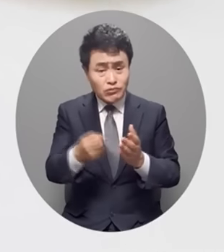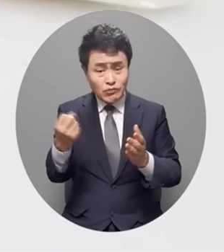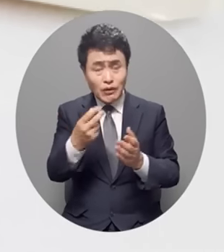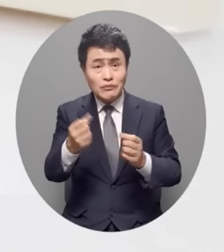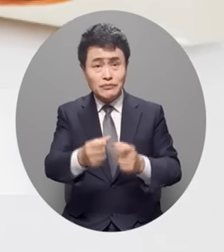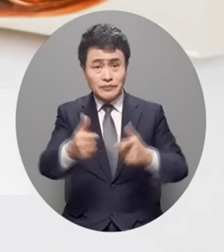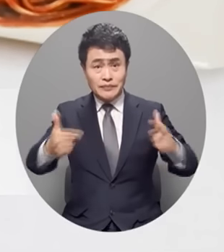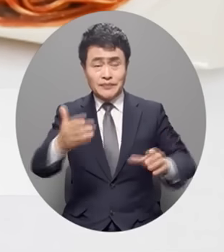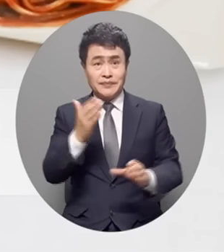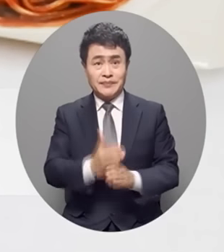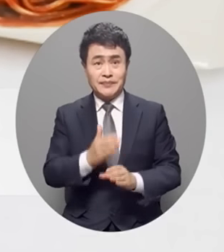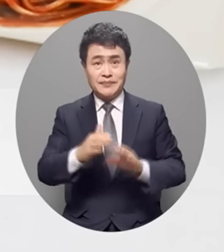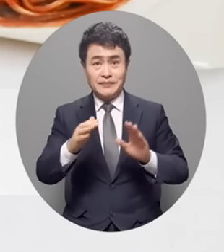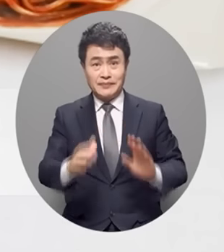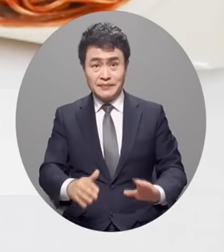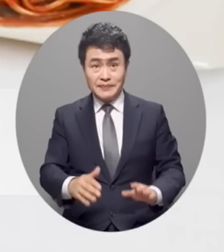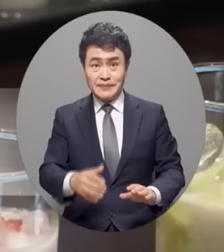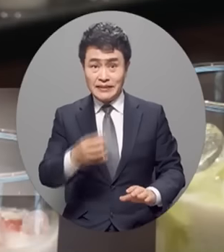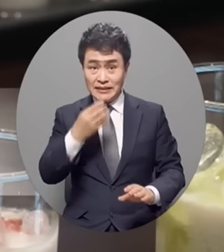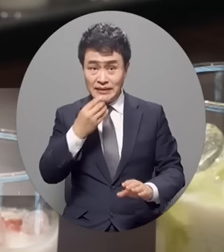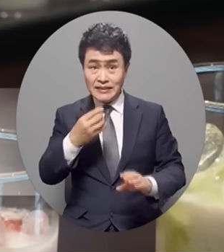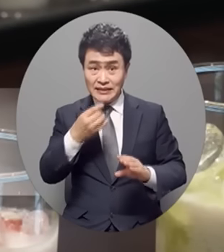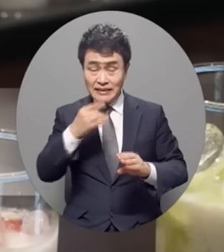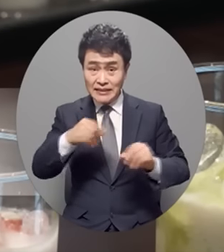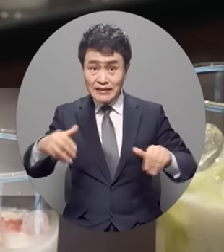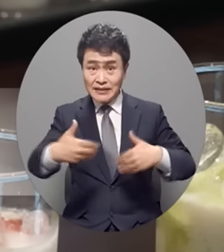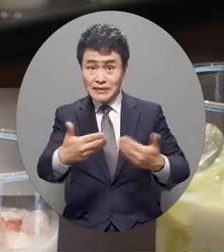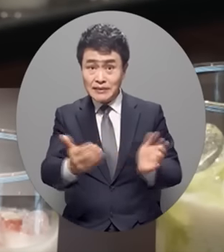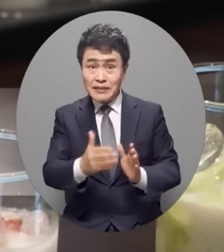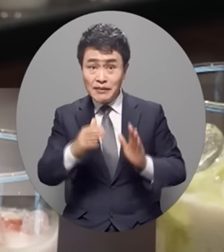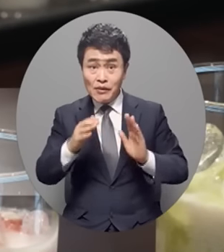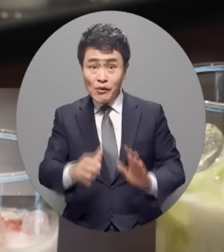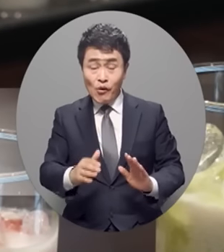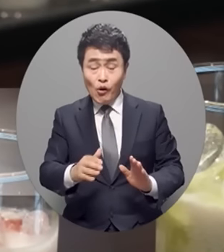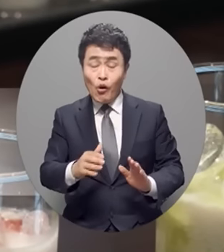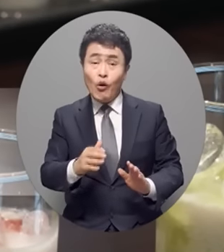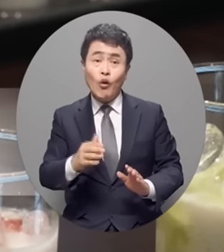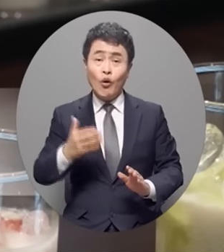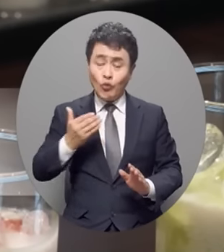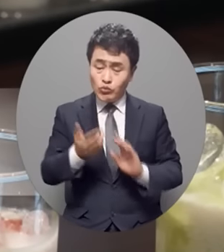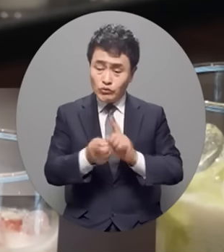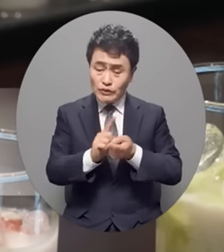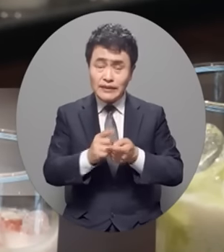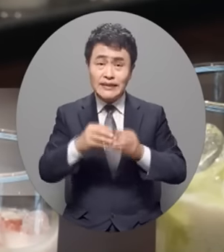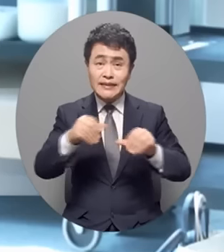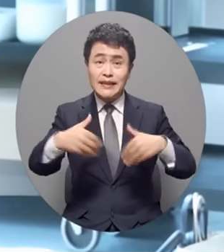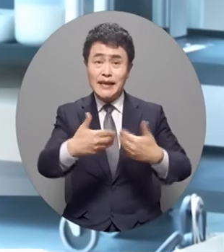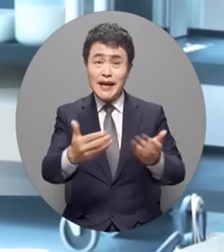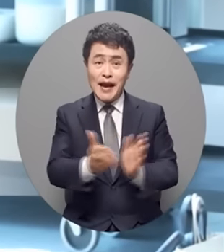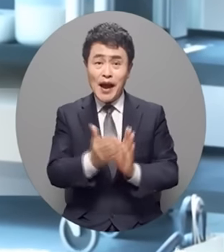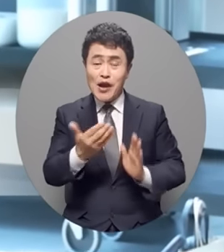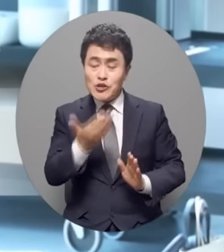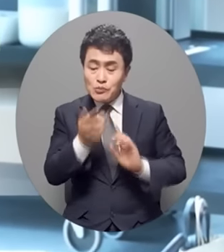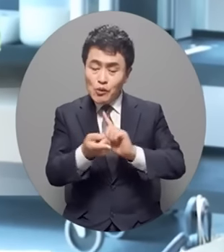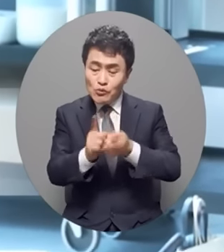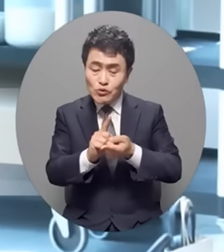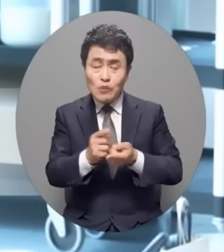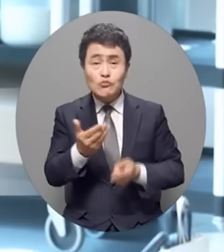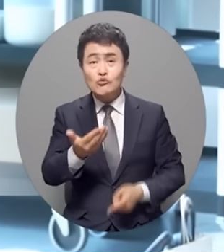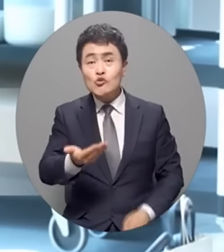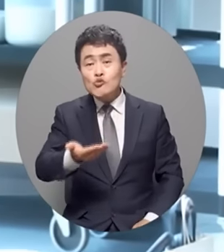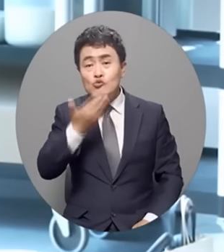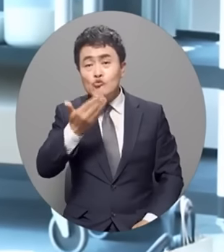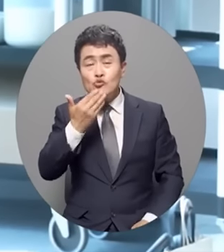있습니다. 농심은 가루쌀 라면을, 신세계푸드는 우유 대신 가루쌀로 만든 식물성 대체유를